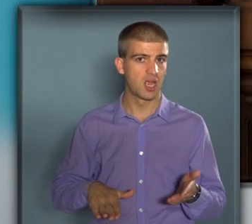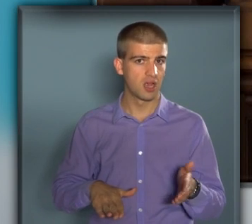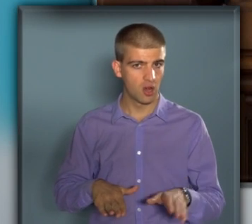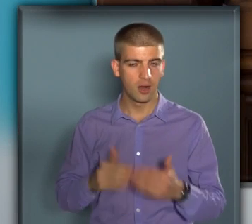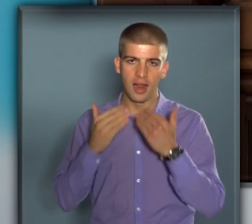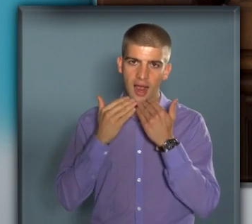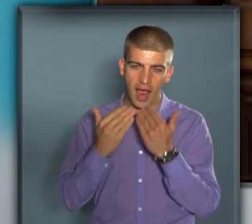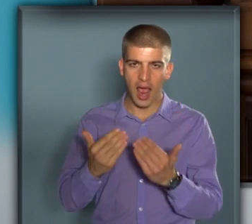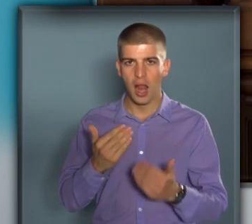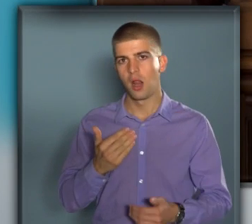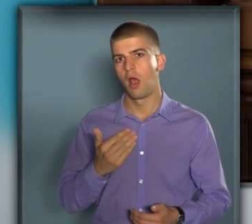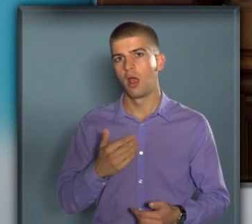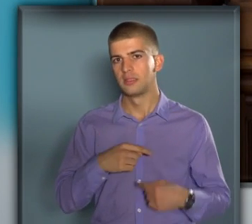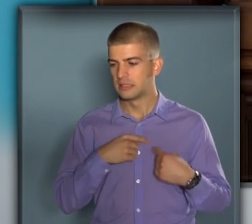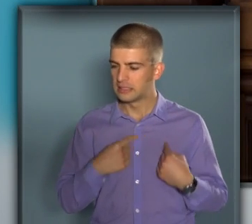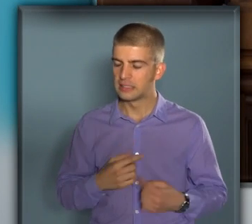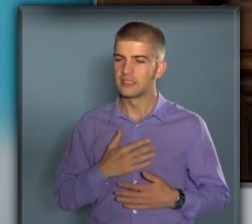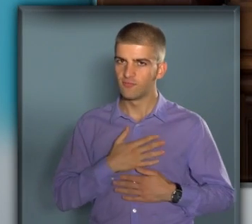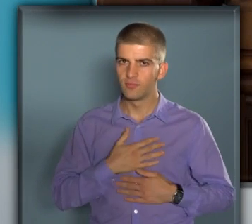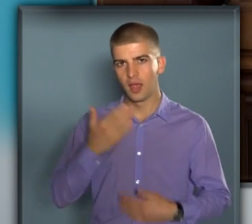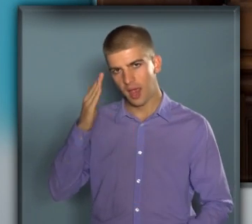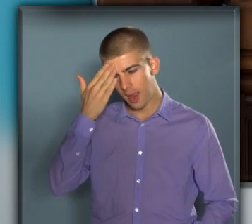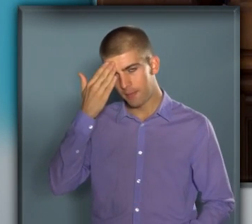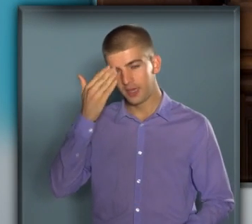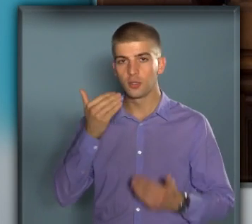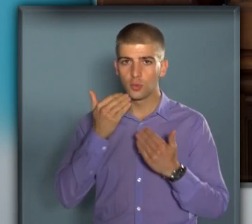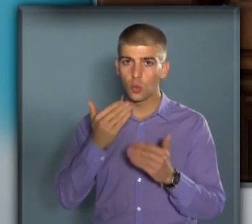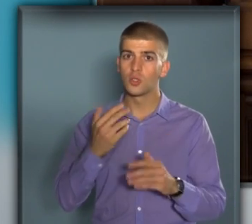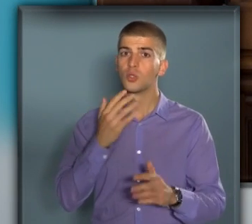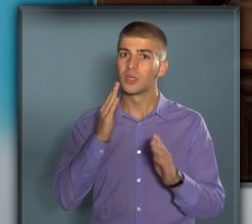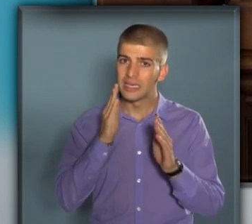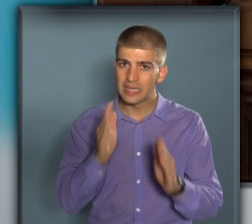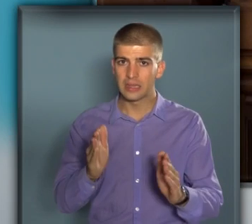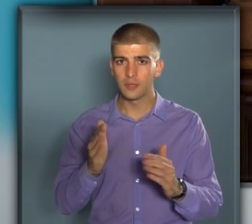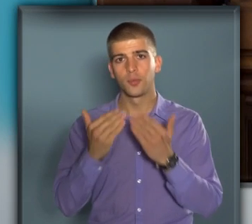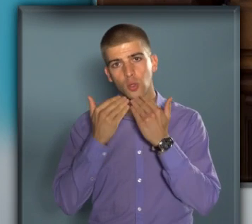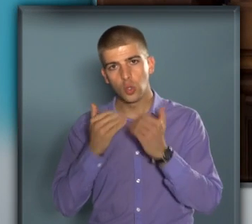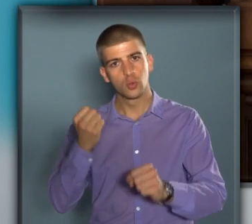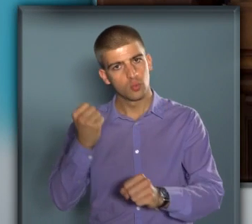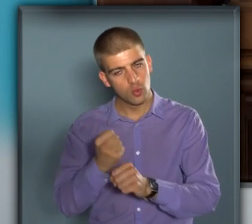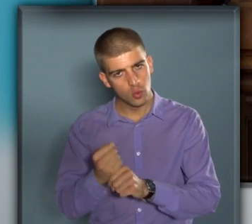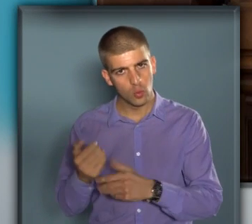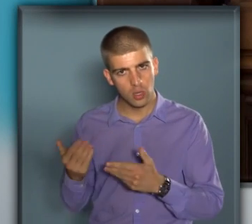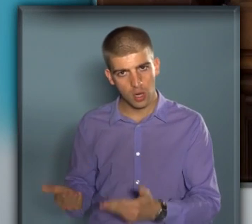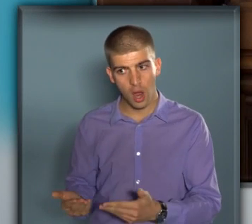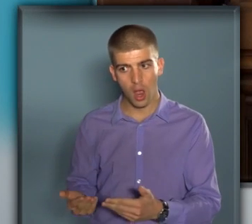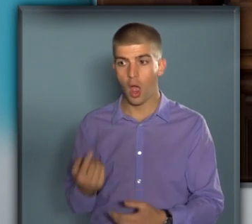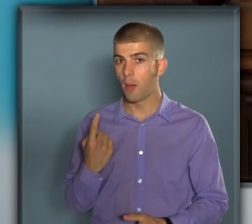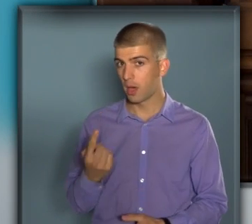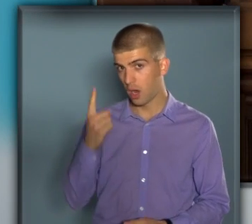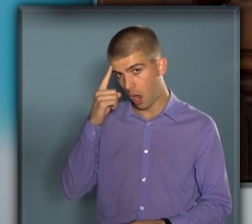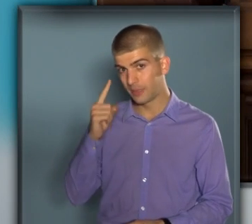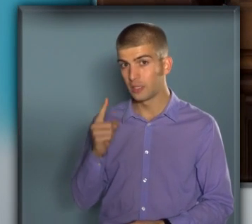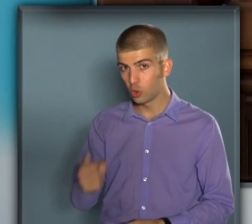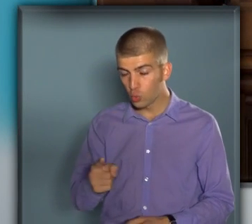rájuk. Köszönjük hitüket, köszönjük munkájukat. A maguk idejében és lehetőségeihez